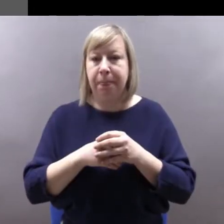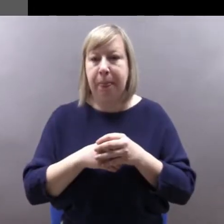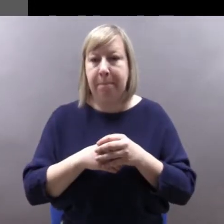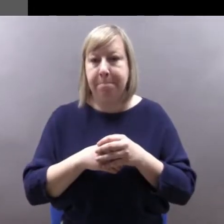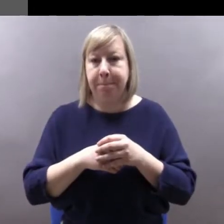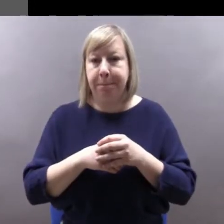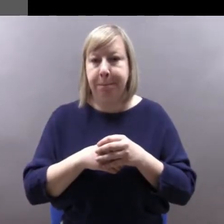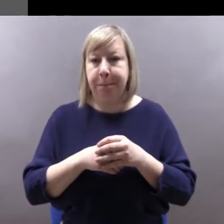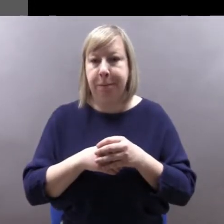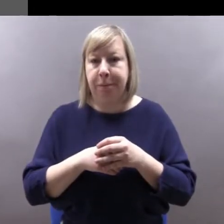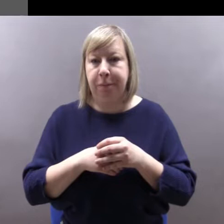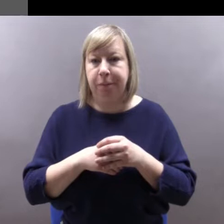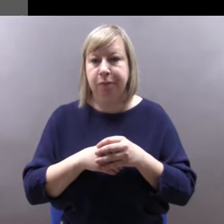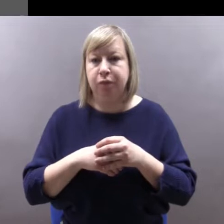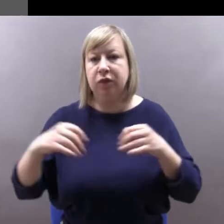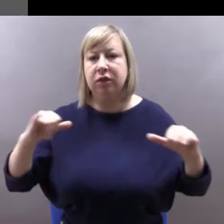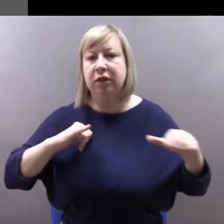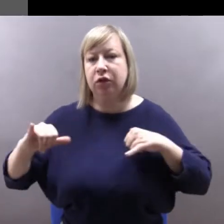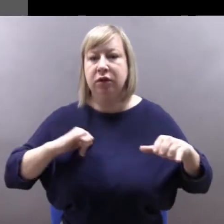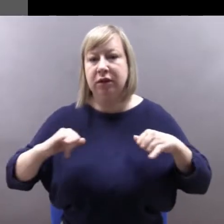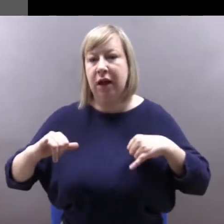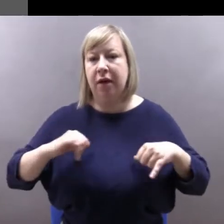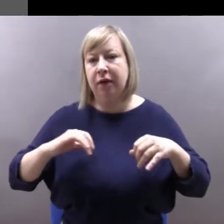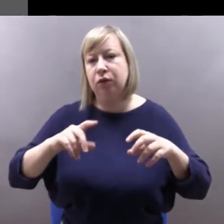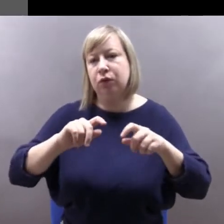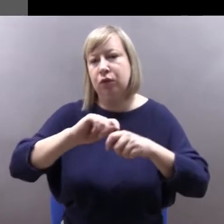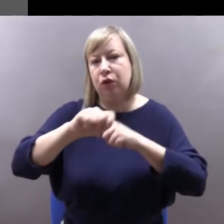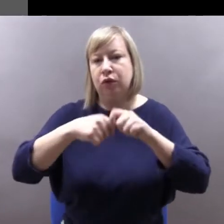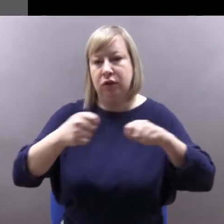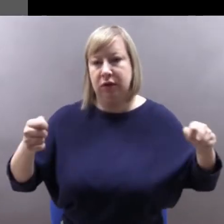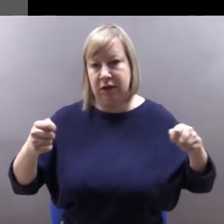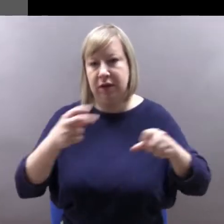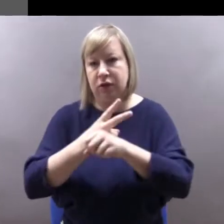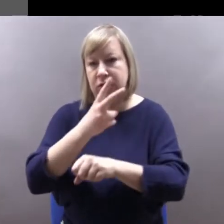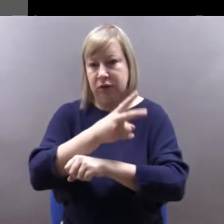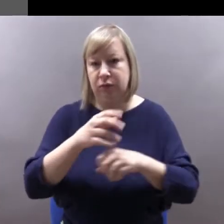wprowadzić, ale w wielu miejscach pojawiły się rozwiązania, które